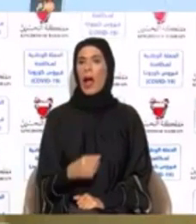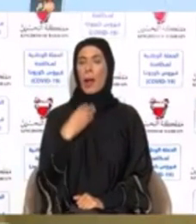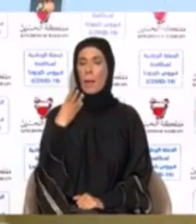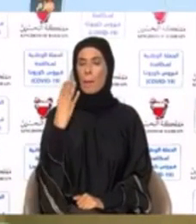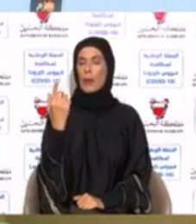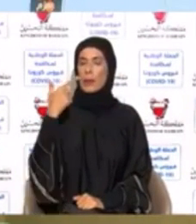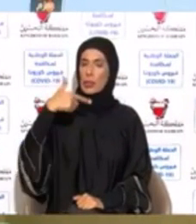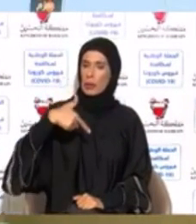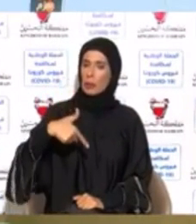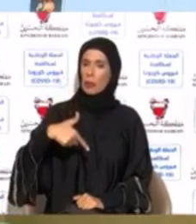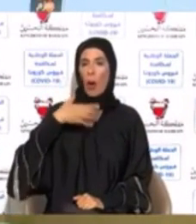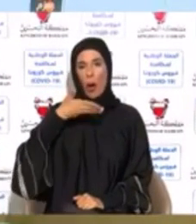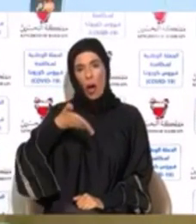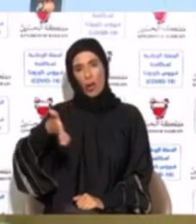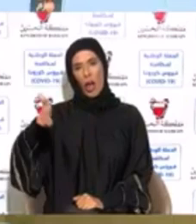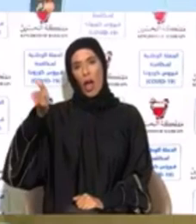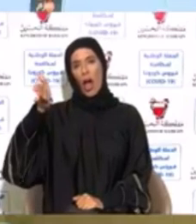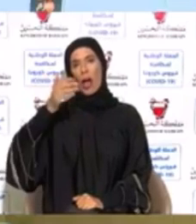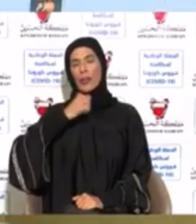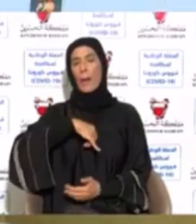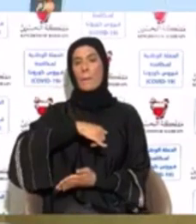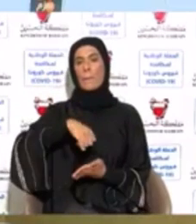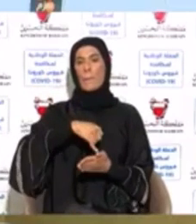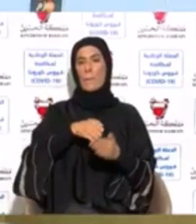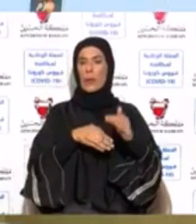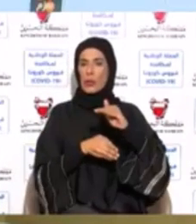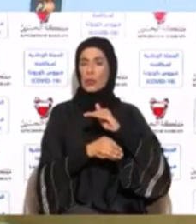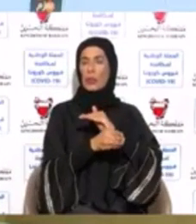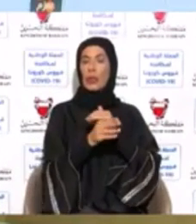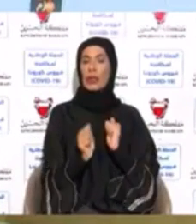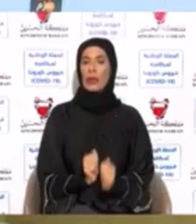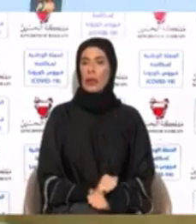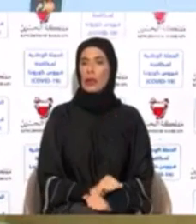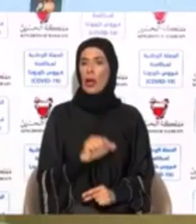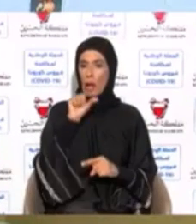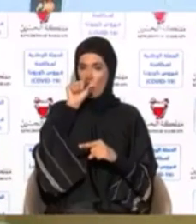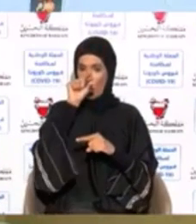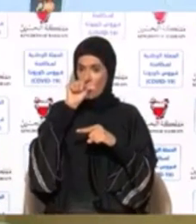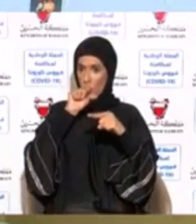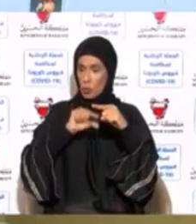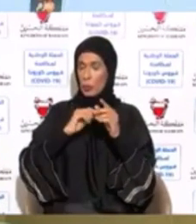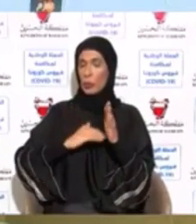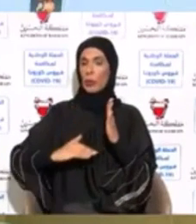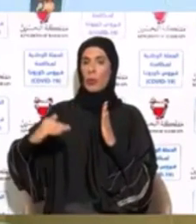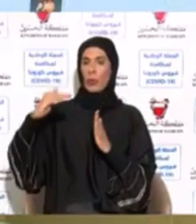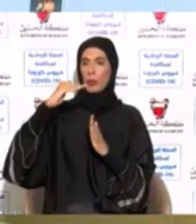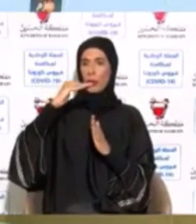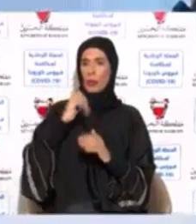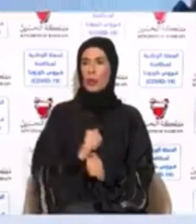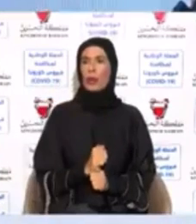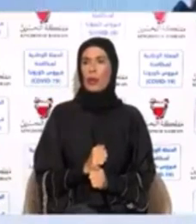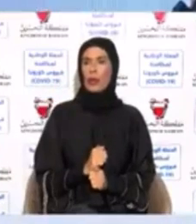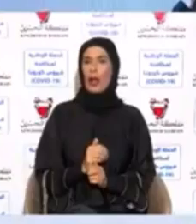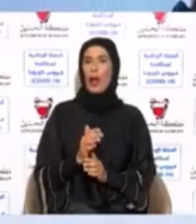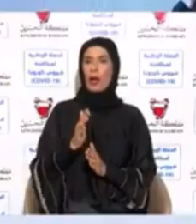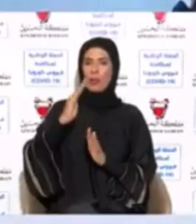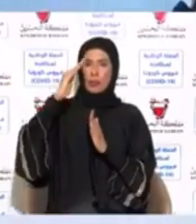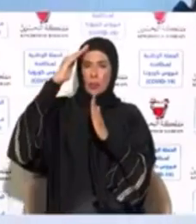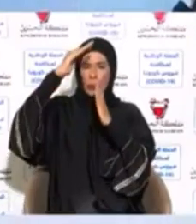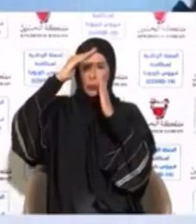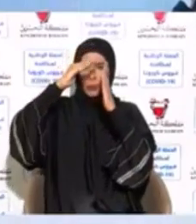51,574 حالات وخروجها من مراكز العزل والعلاج، وهذه طبعا نسبة عالية، بس يمكن لاحظتونا تراجعت في